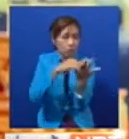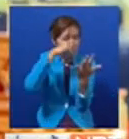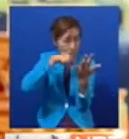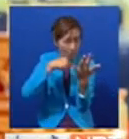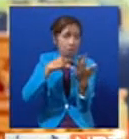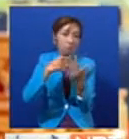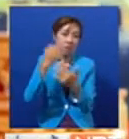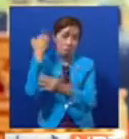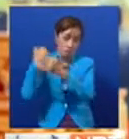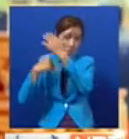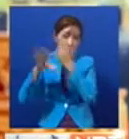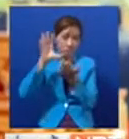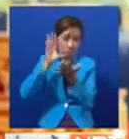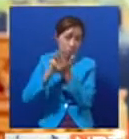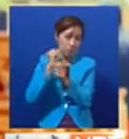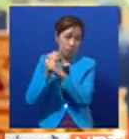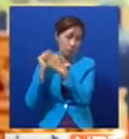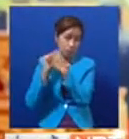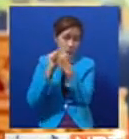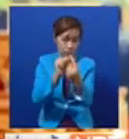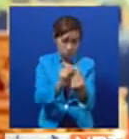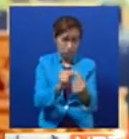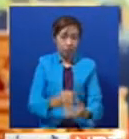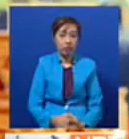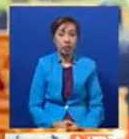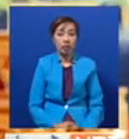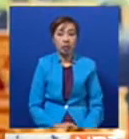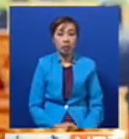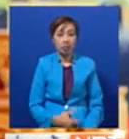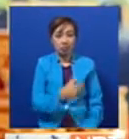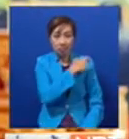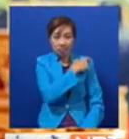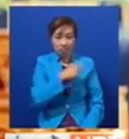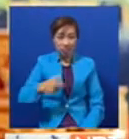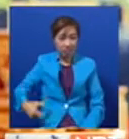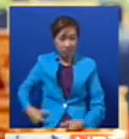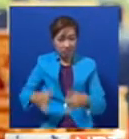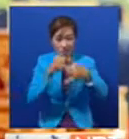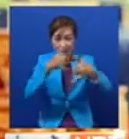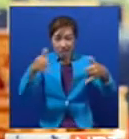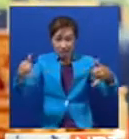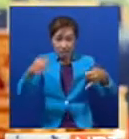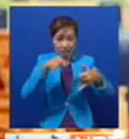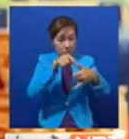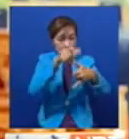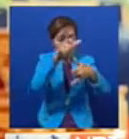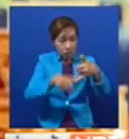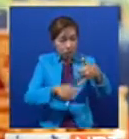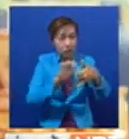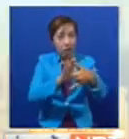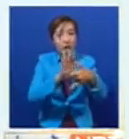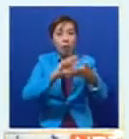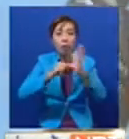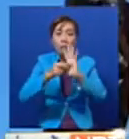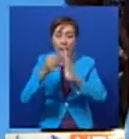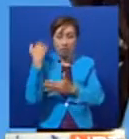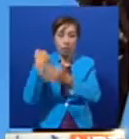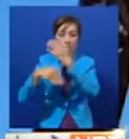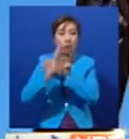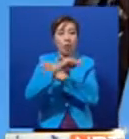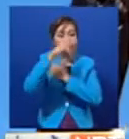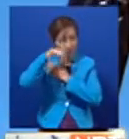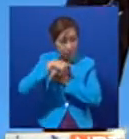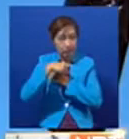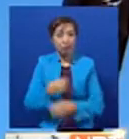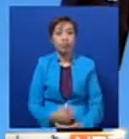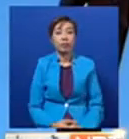ยต่อเนื่องแต่ละพระองค์หมายถึงองค์แทนคล้ายกับเป็นหน้าต่างแห่งประวัติศาสตร ์ประเทศไ